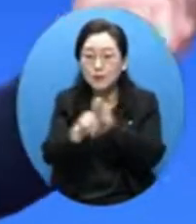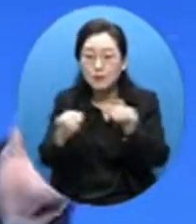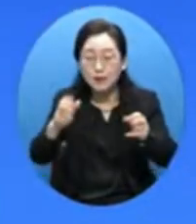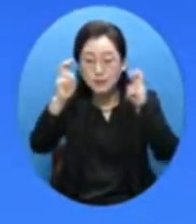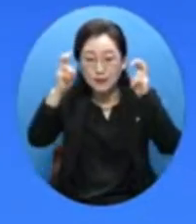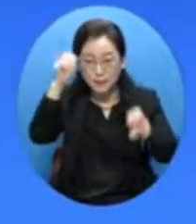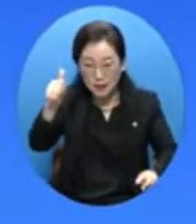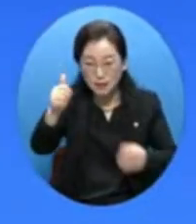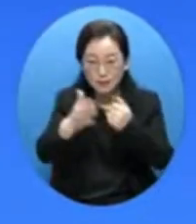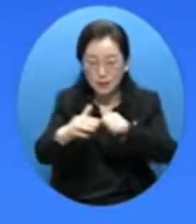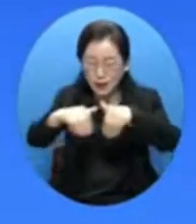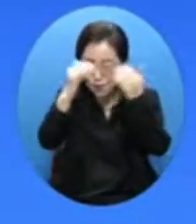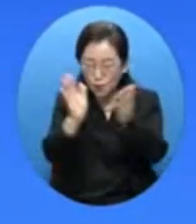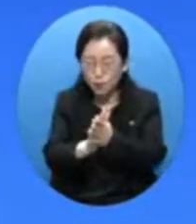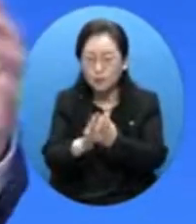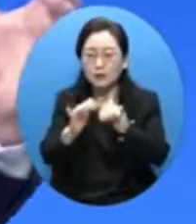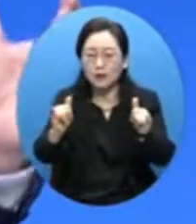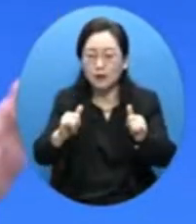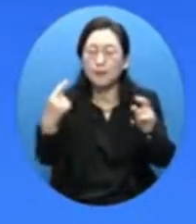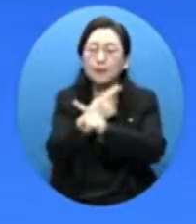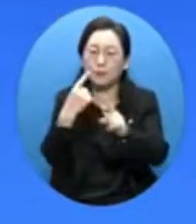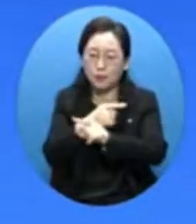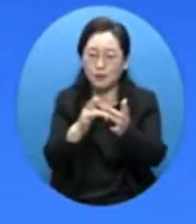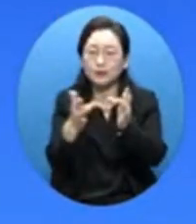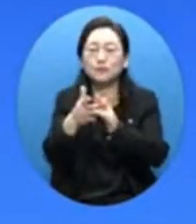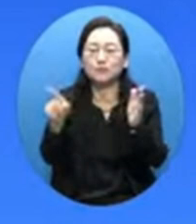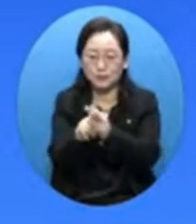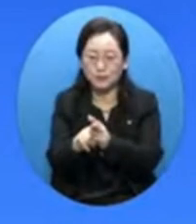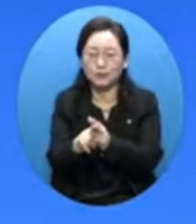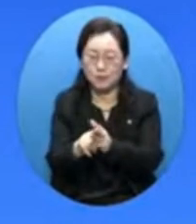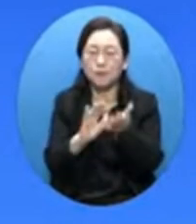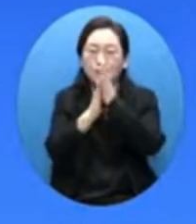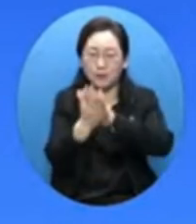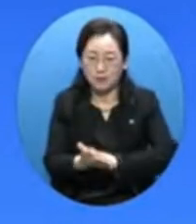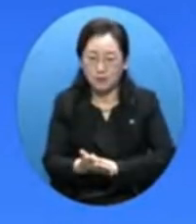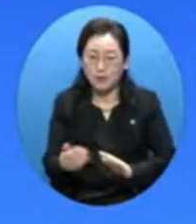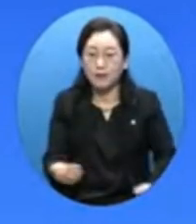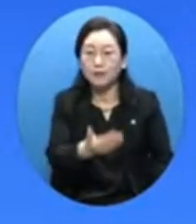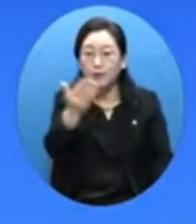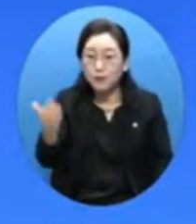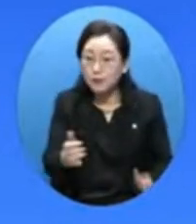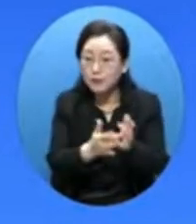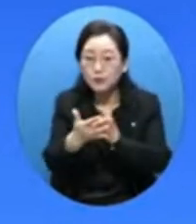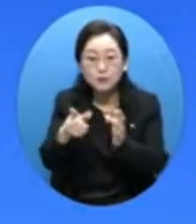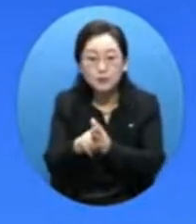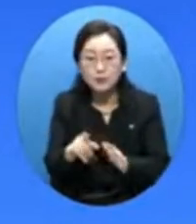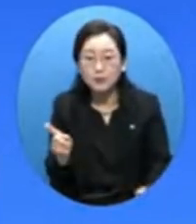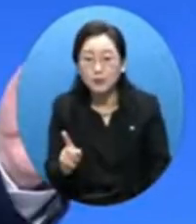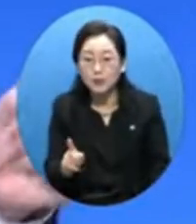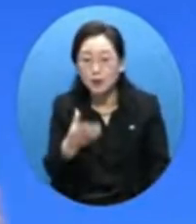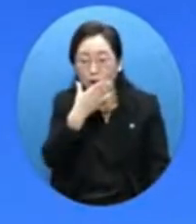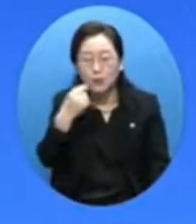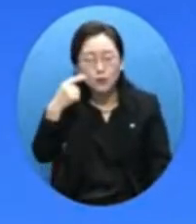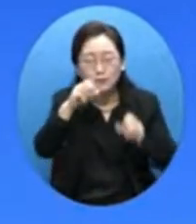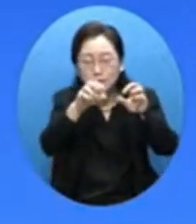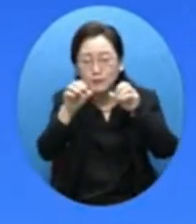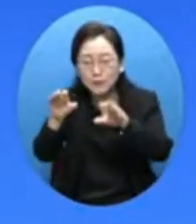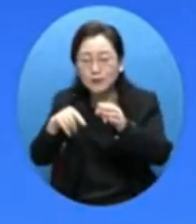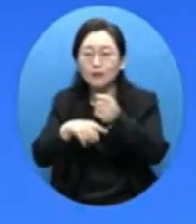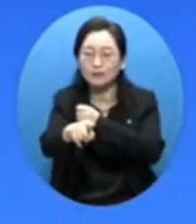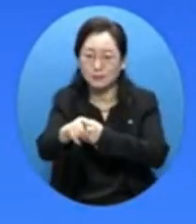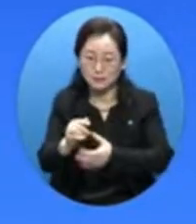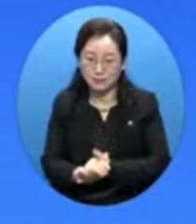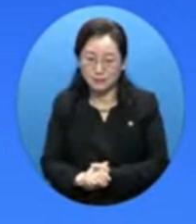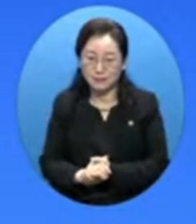사업장이 다 복을 받게 되는 것입니다. 본 사람이 다 예수를 믿게 되는 것입니다. 여러분 예수를 믿는다는 것은 이건 복음의 증인으로 쓰임받는 것을